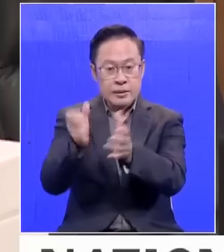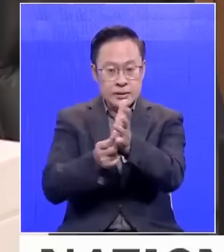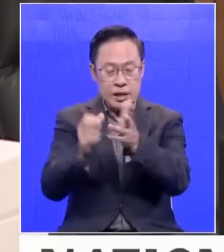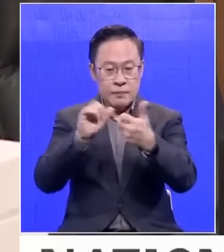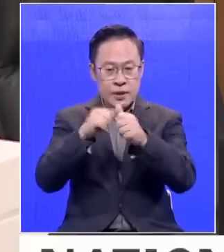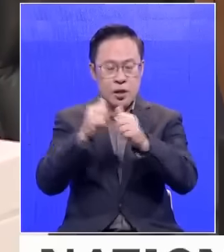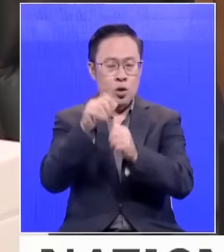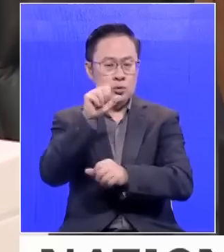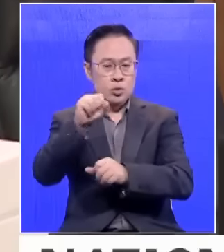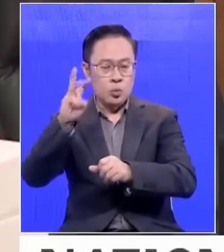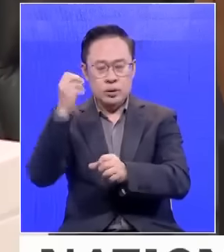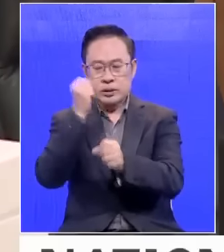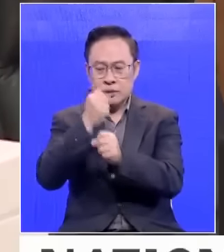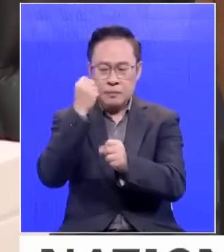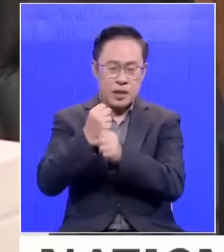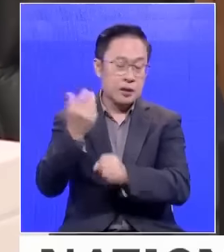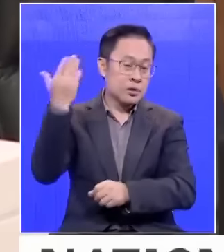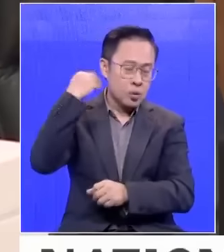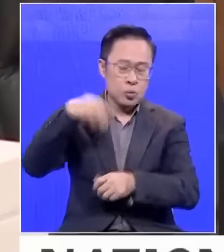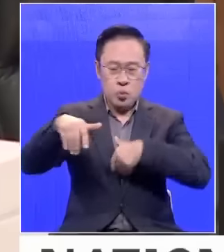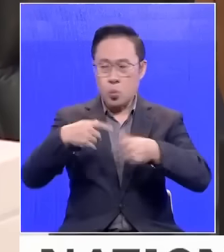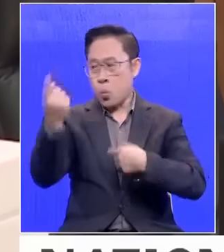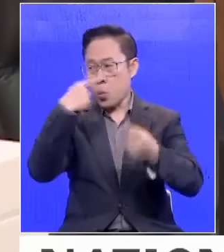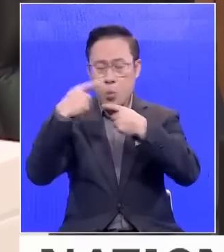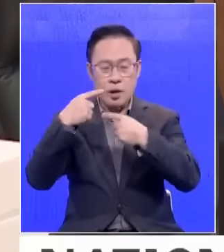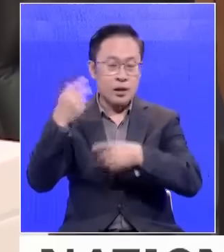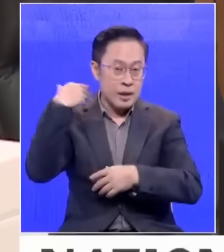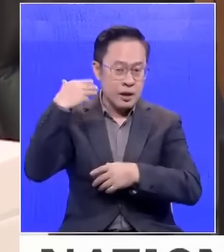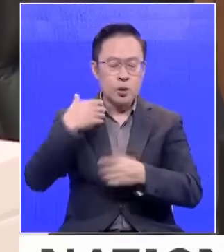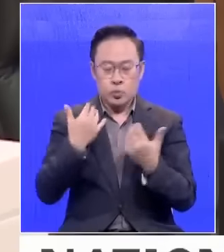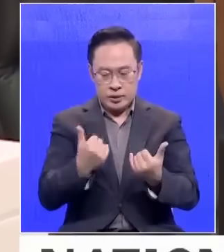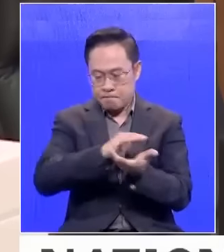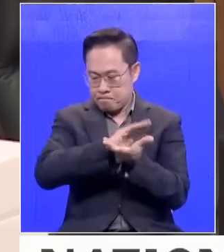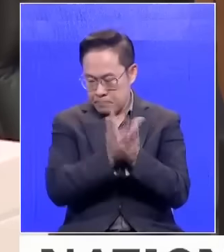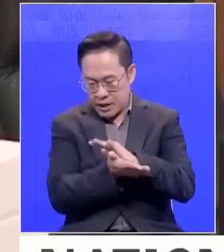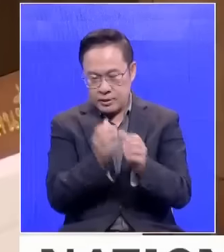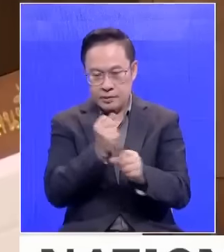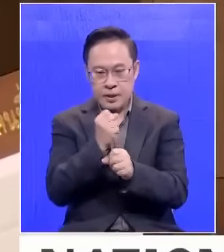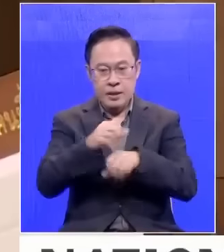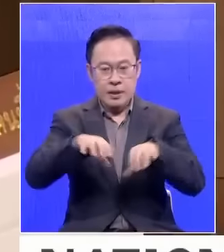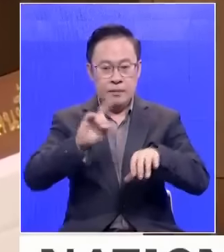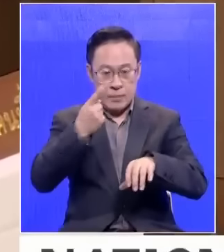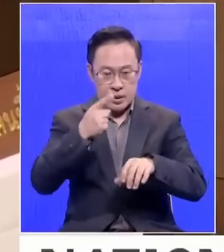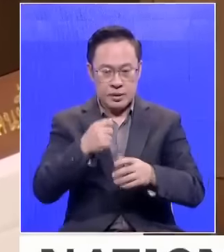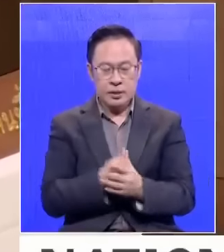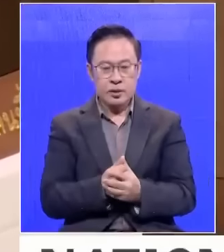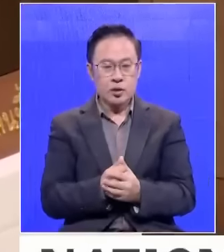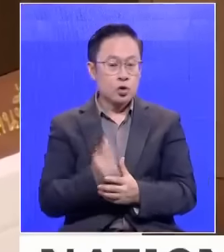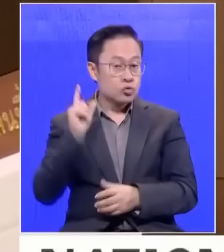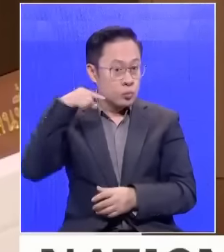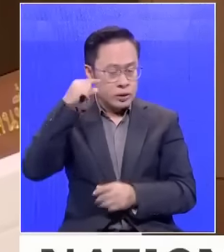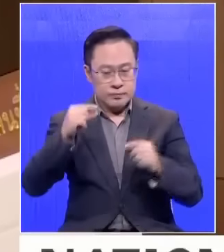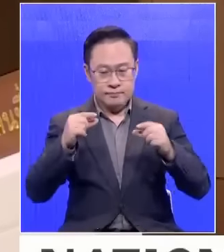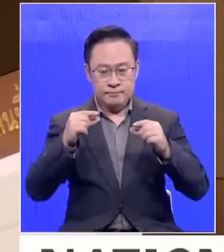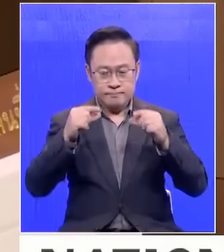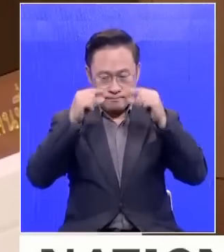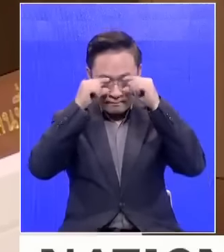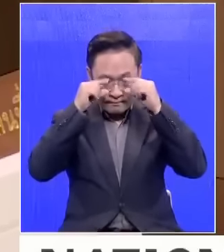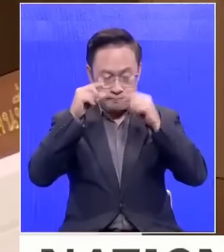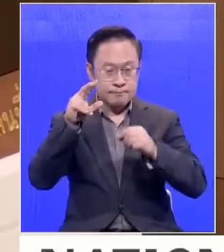จากพรรคการเมืองผิดก็อาจจะถูกประชาชนตราหน้าได้ด้านนางสาวนันทนานะครับก็ยืนยันจะฟื้นฟูภาพลักษณ์วุฒิสภ